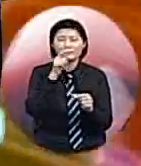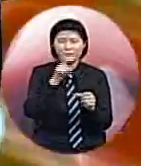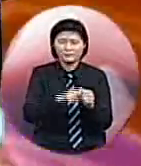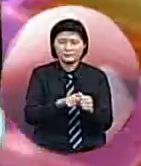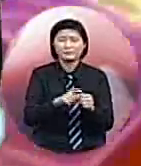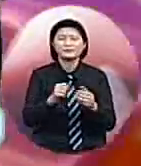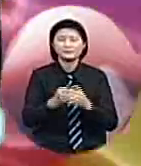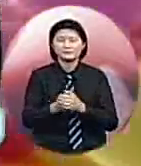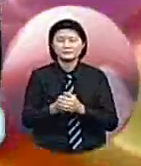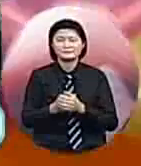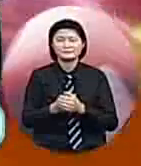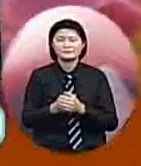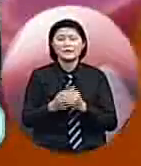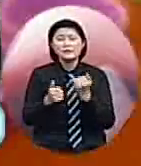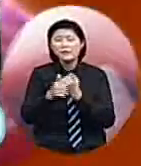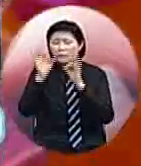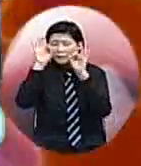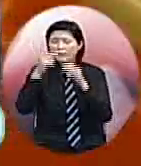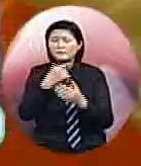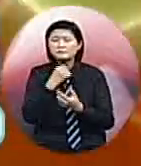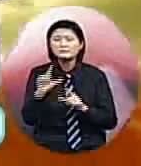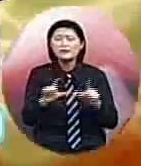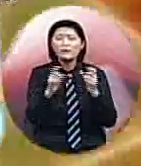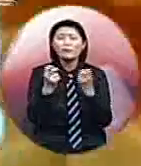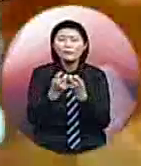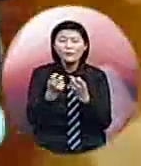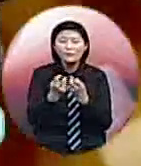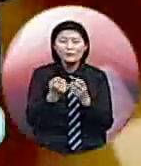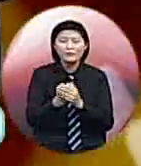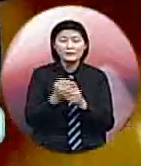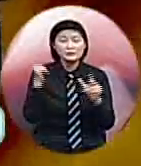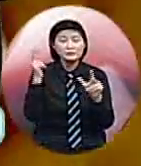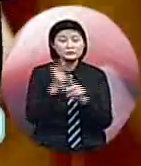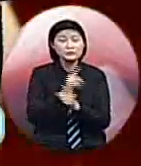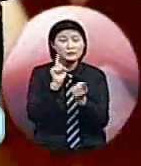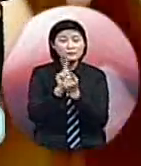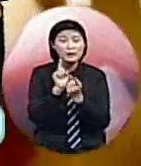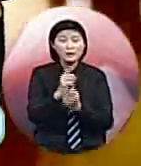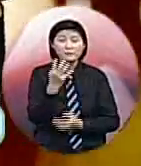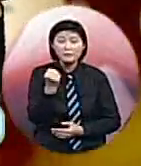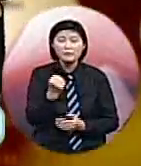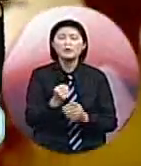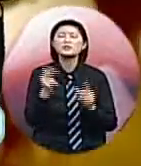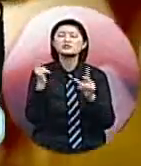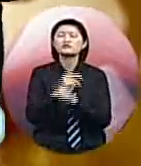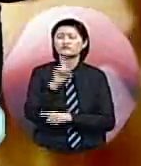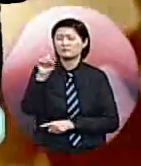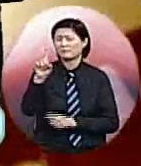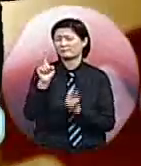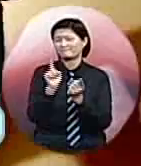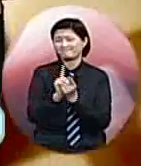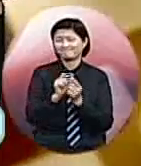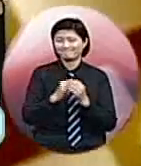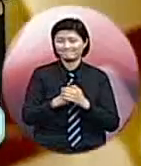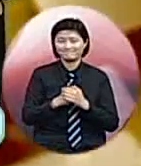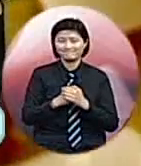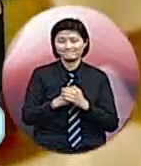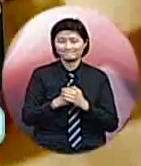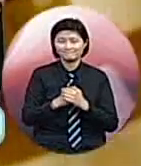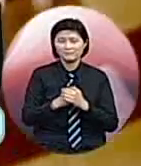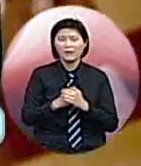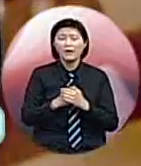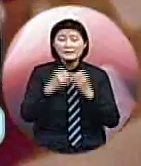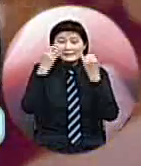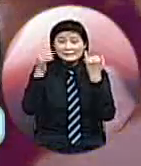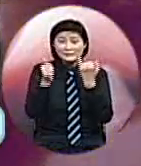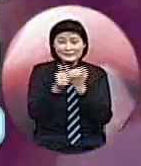예예. 그러면 남편분 보고 싶어서 어떻게 살아요? 일주일에 몇 번씩 보세요? 아, 일주일에 한 번요. 한 번. 네. 아이고. 완전